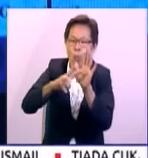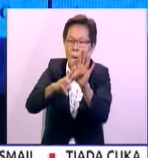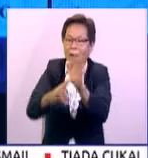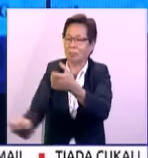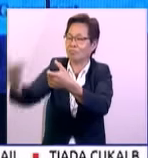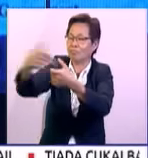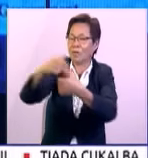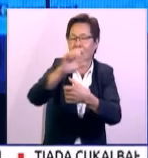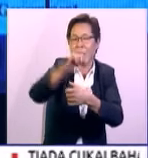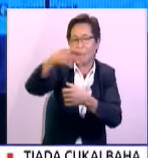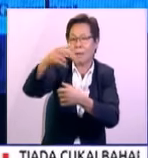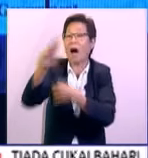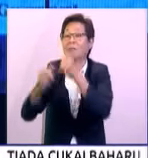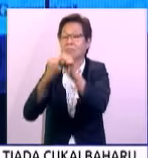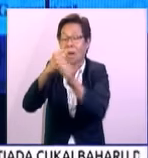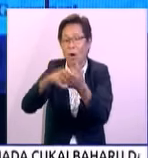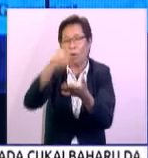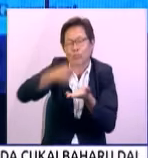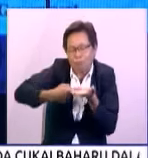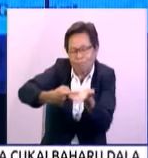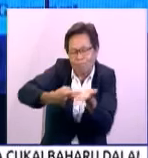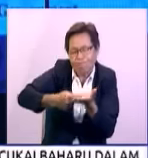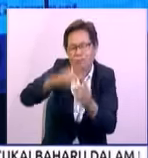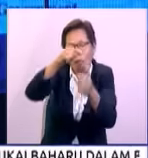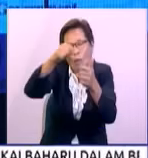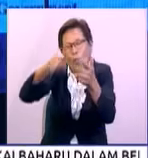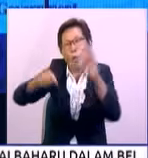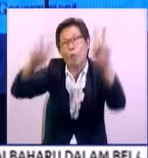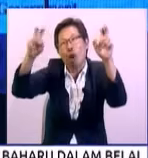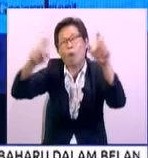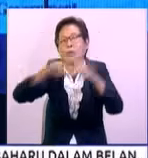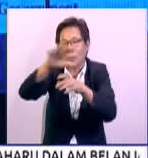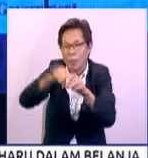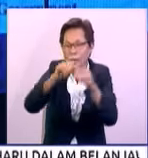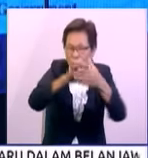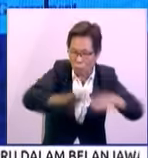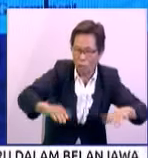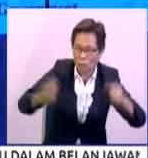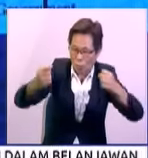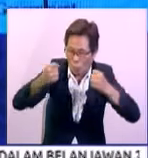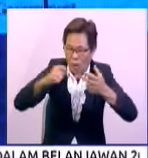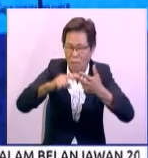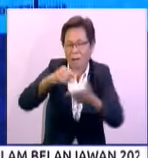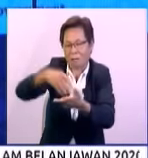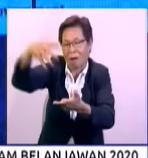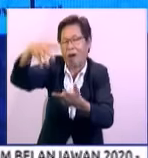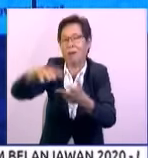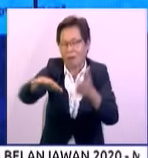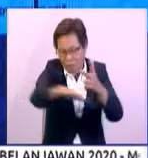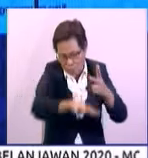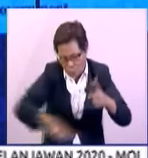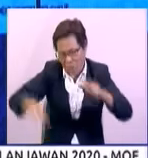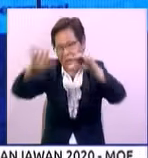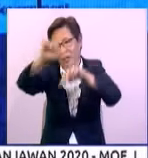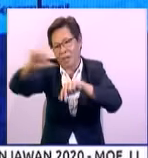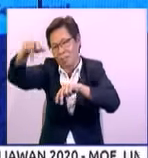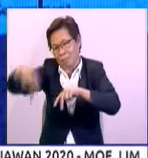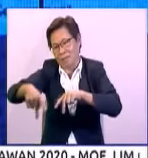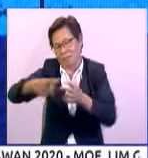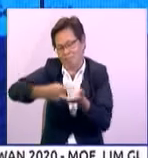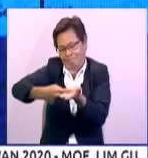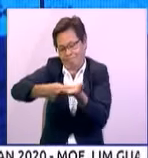menyertai APR tahun ini untuk membincangkan pelbagai topik termasuk keselamatan, kemapanan dan kemakmuran rantau Asia Pasifik.